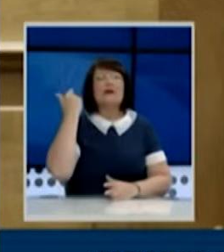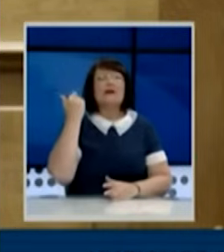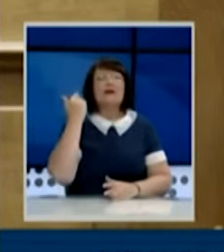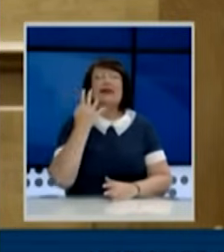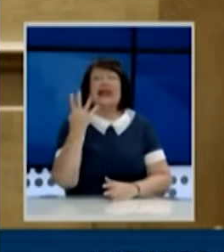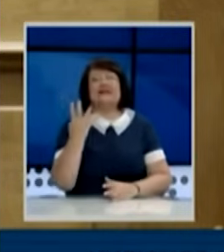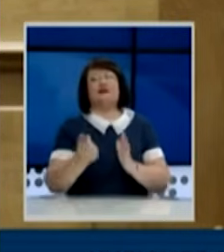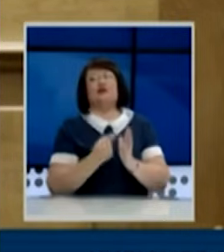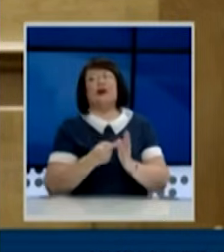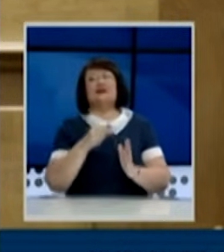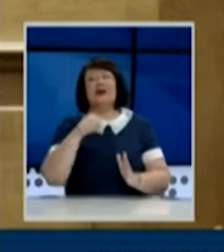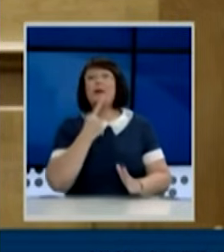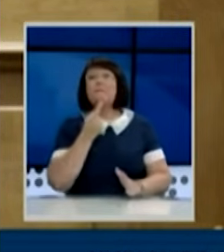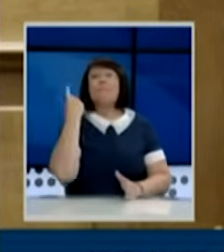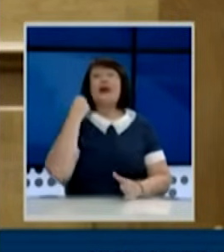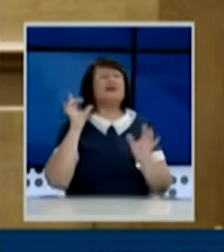τι γίνεται?